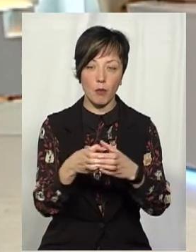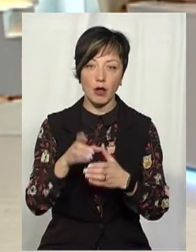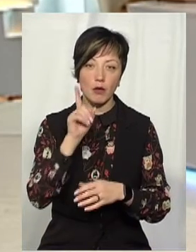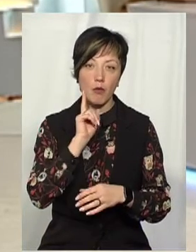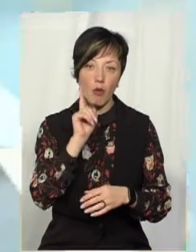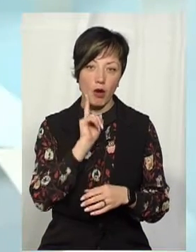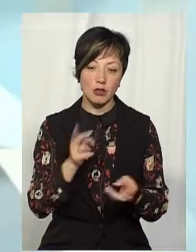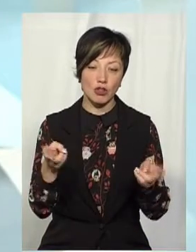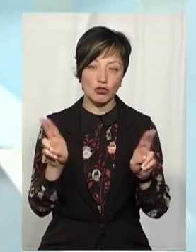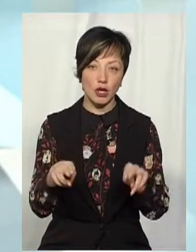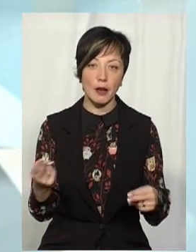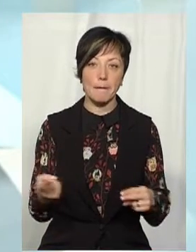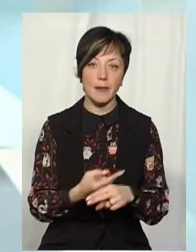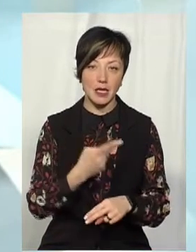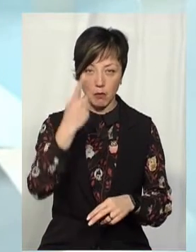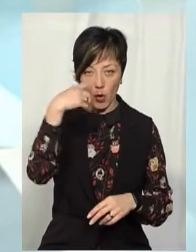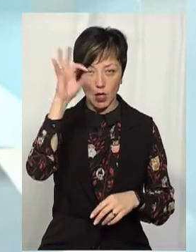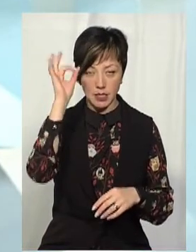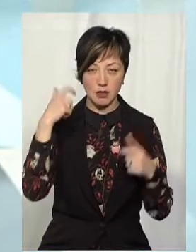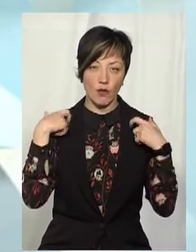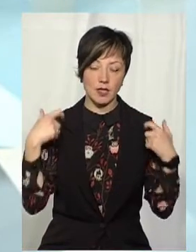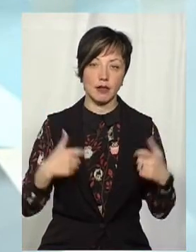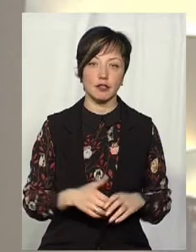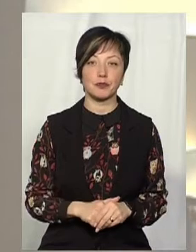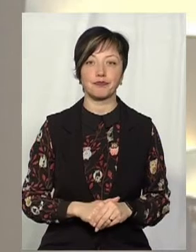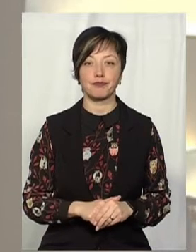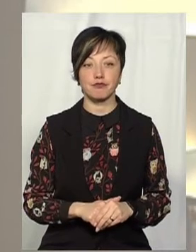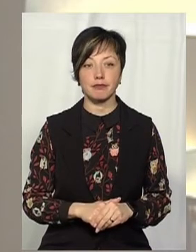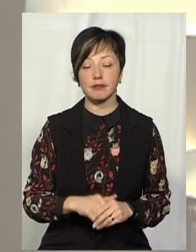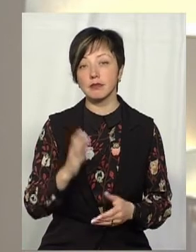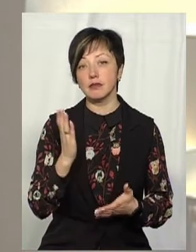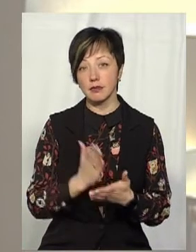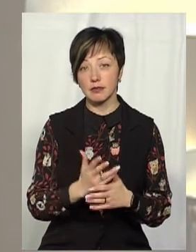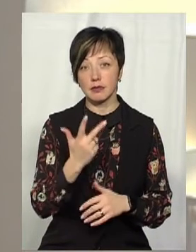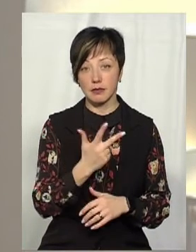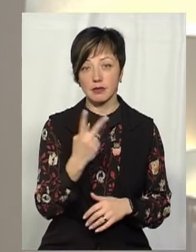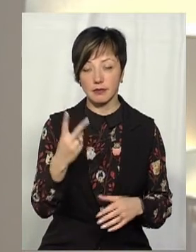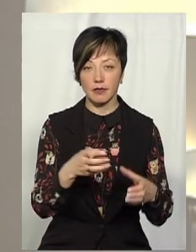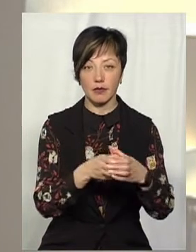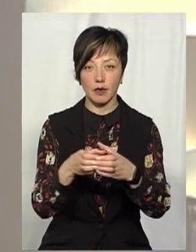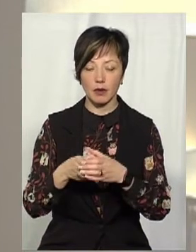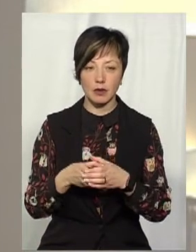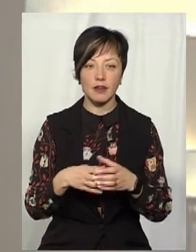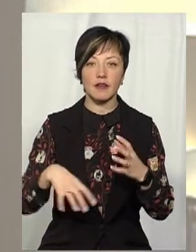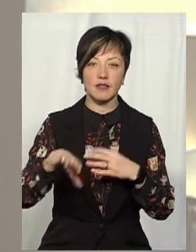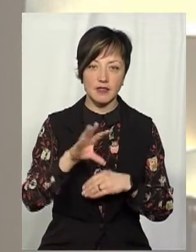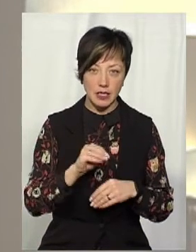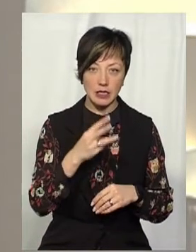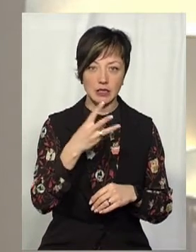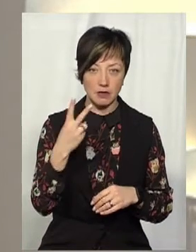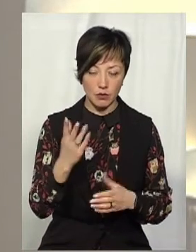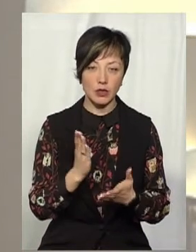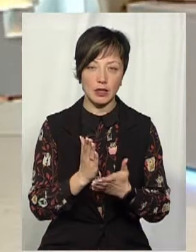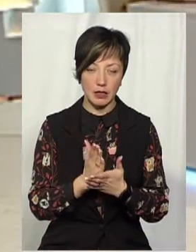поки залишаються без поліцейських офіцерів громад. Тому є 32 громади. Ну, в усіх